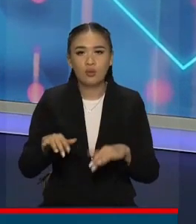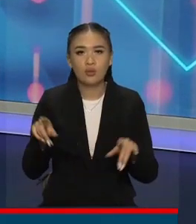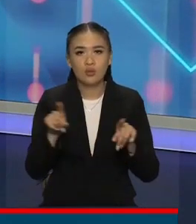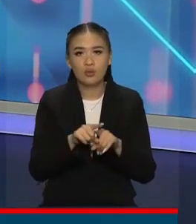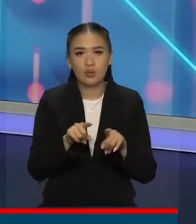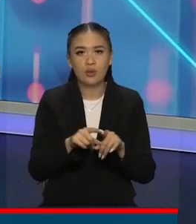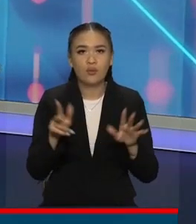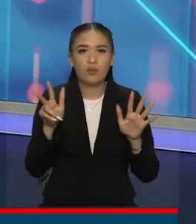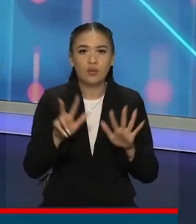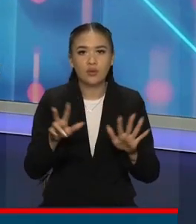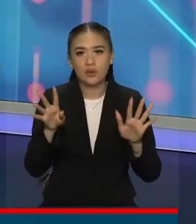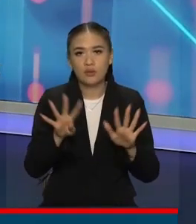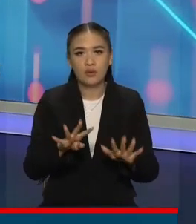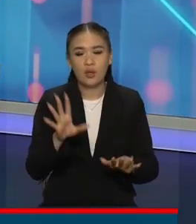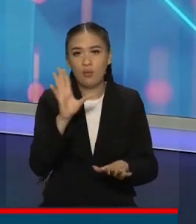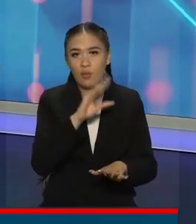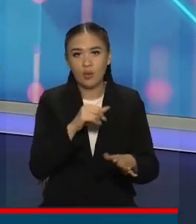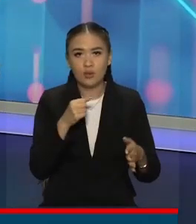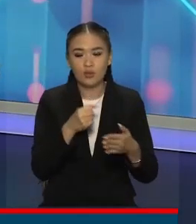кемінде 8 ай, 9 ай, 10 айға дейін барады.